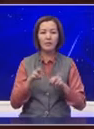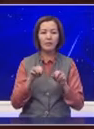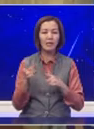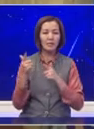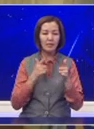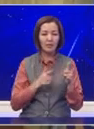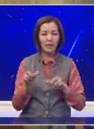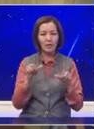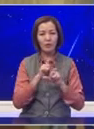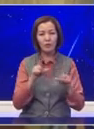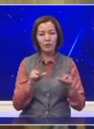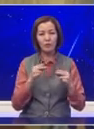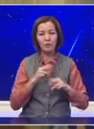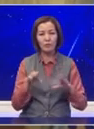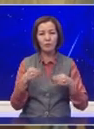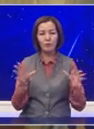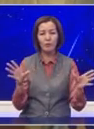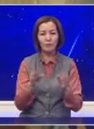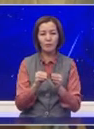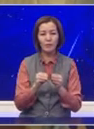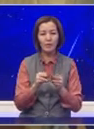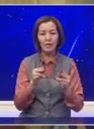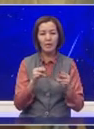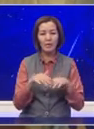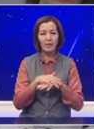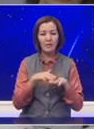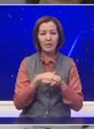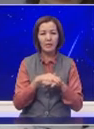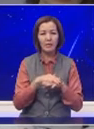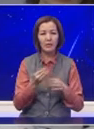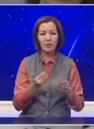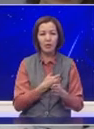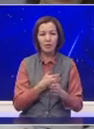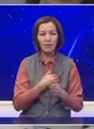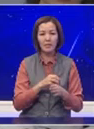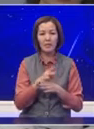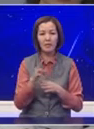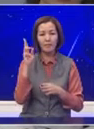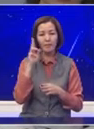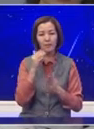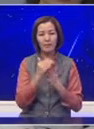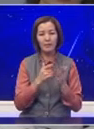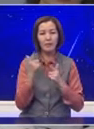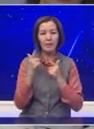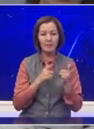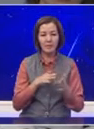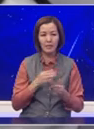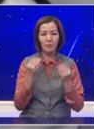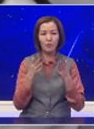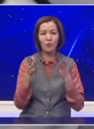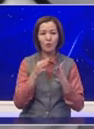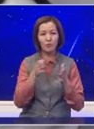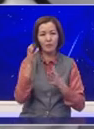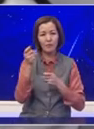жөніндегі мекемелер жұмыс берушілермен бірлесіп, еңбек нарығының сұраныстарын ескере отырып, білім беру бағдарламаларын әзірлейді. Бұл туралы облыстық